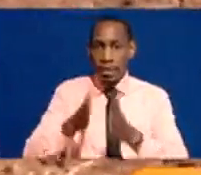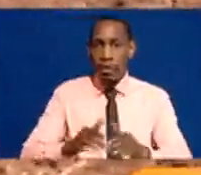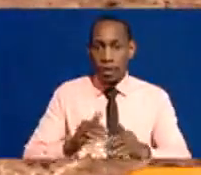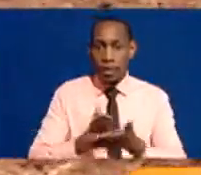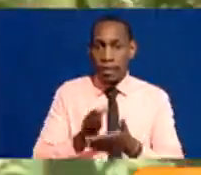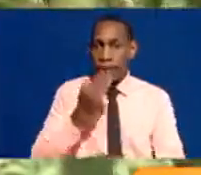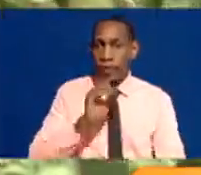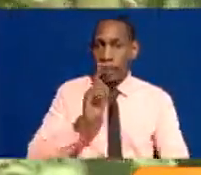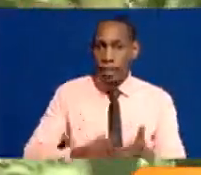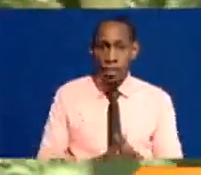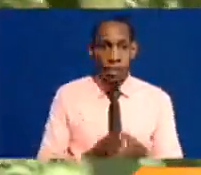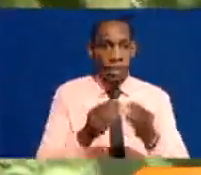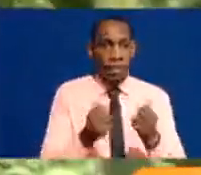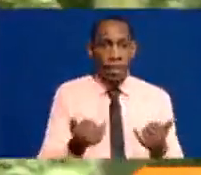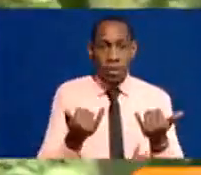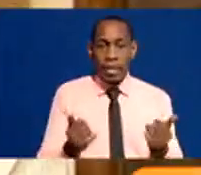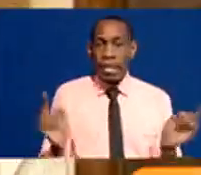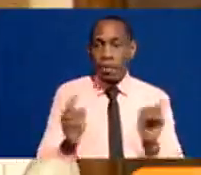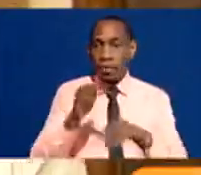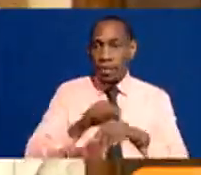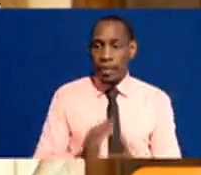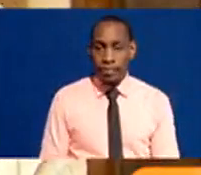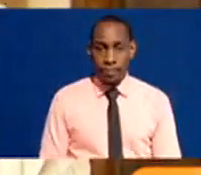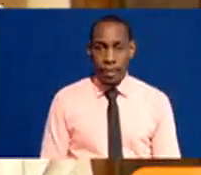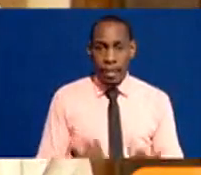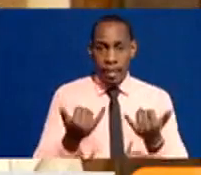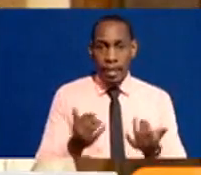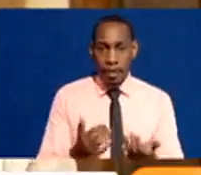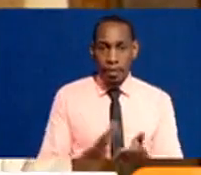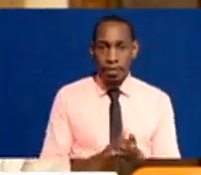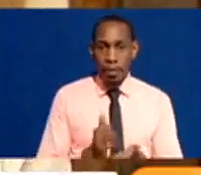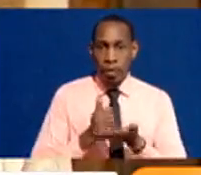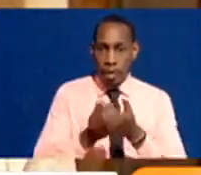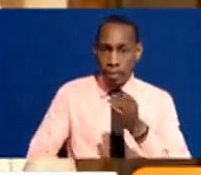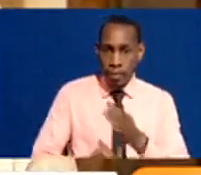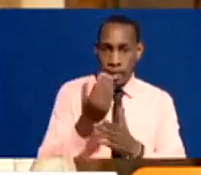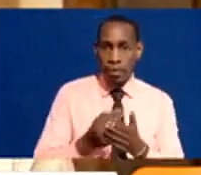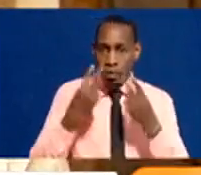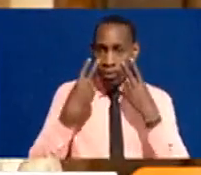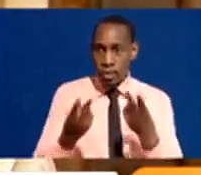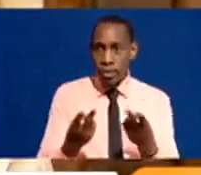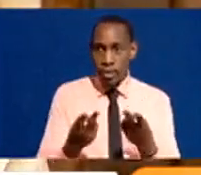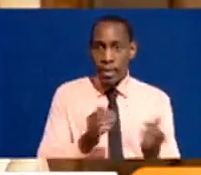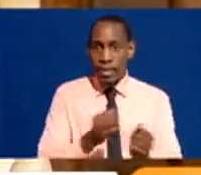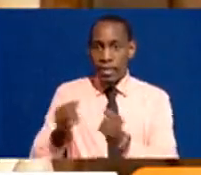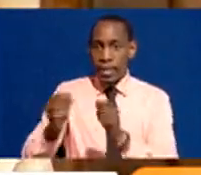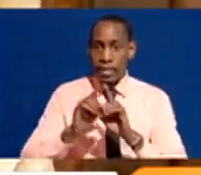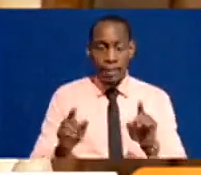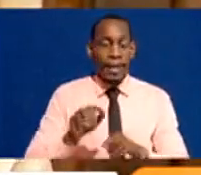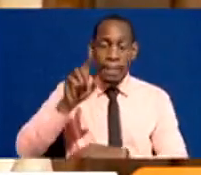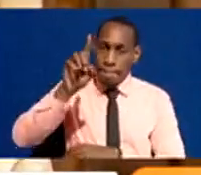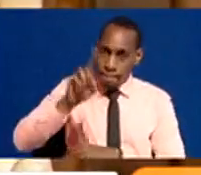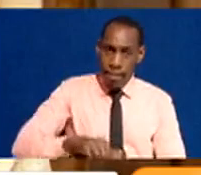ya chakula wanasema suluhu hii ni ya muda. Kwa sasa kusaidia uzalishaji inaonekana kwamba hii ndio mbinu ambayo iko, lakini